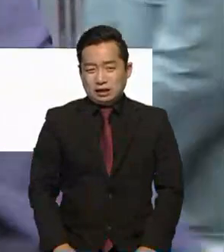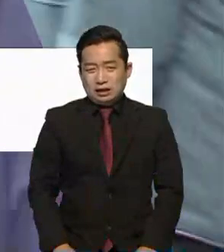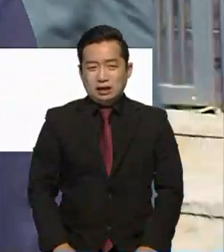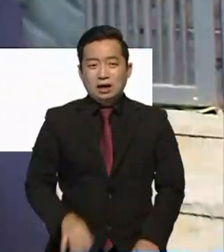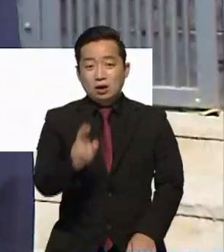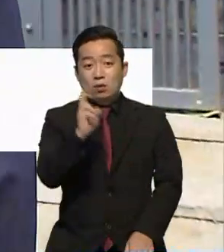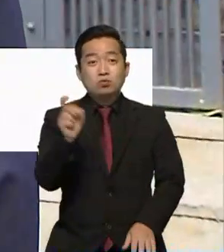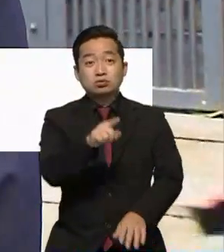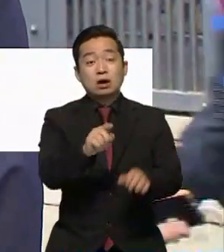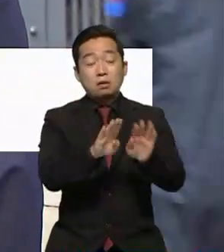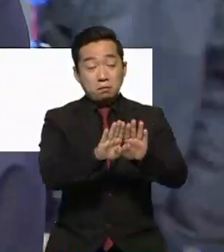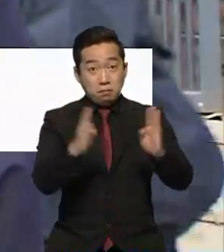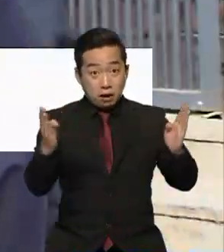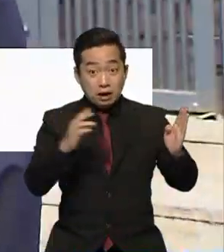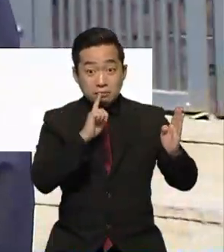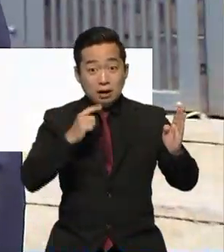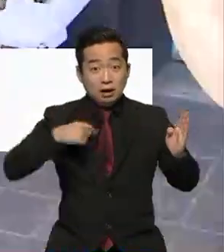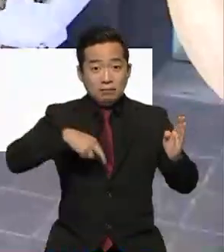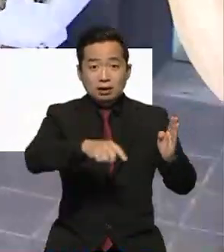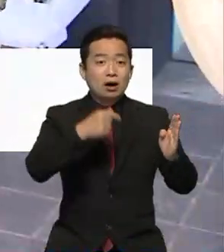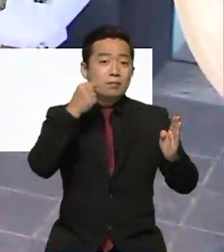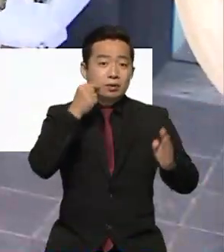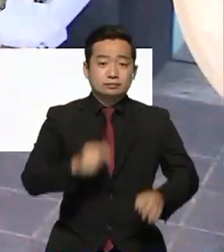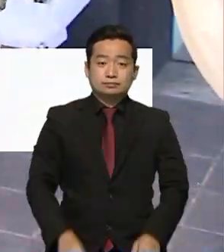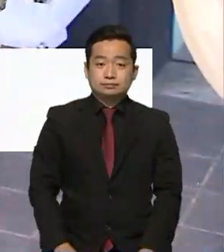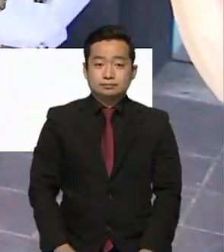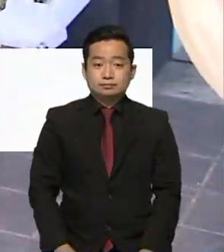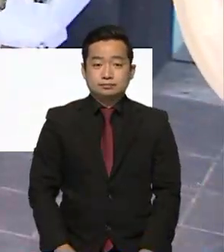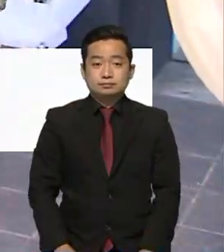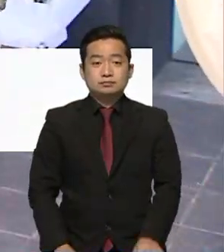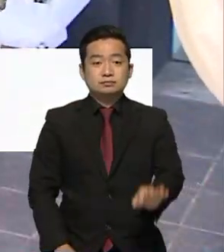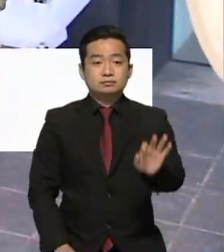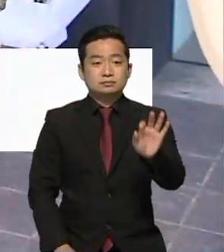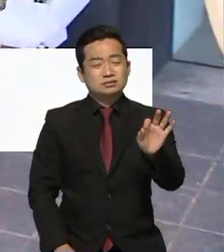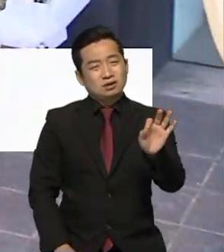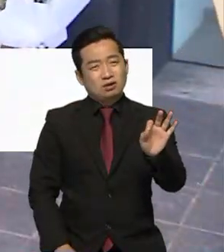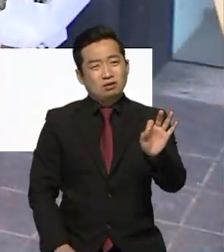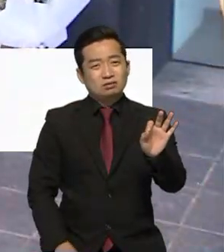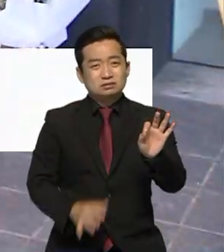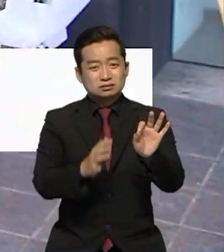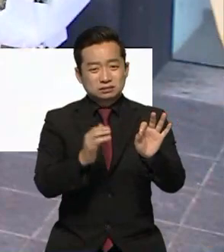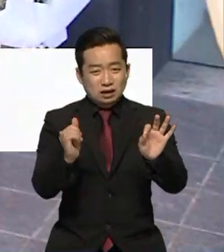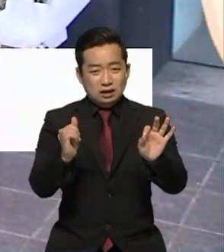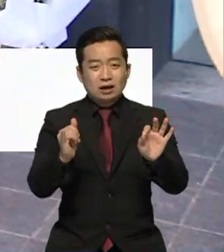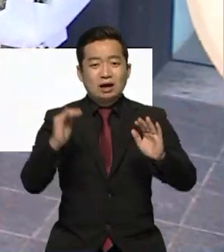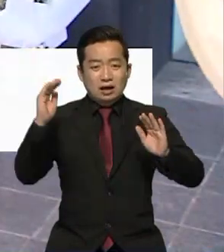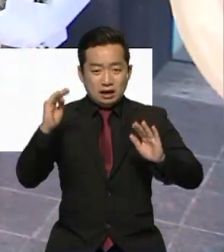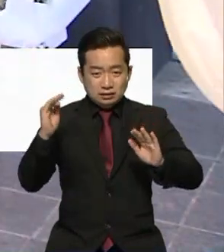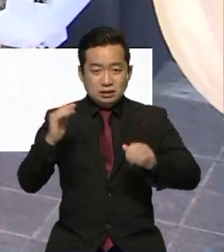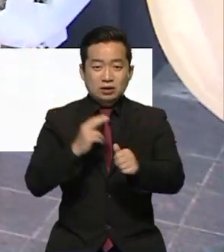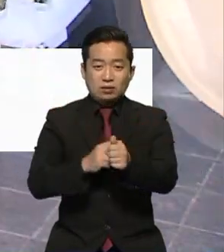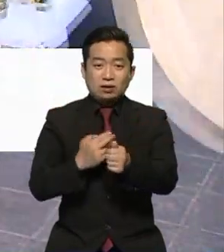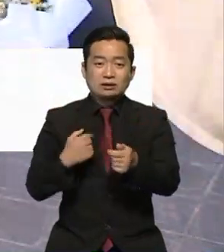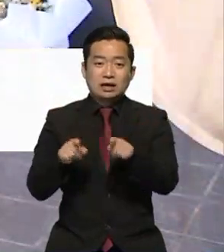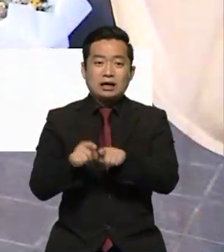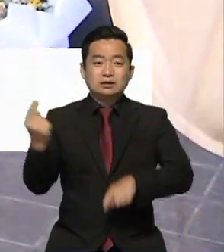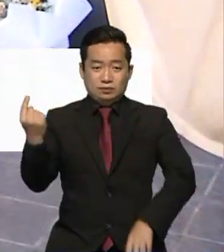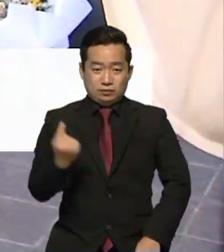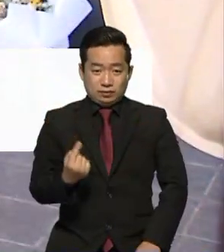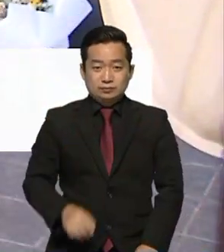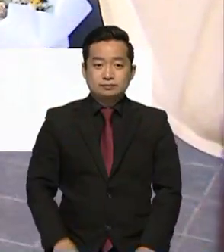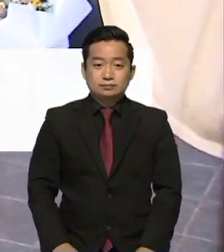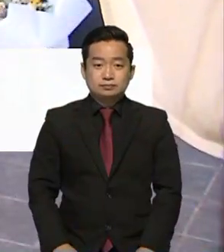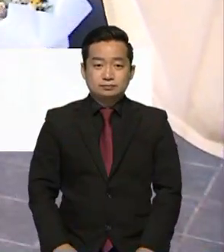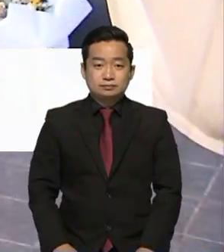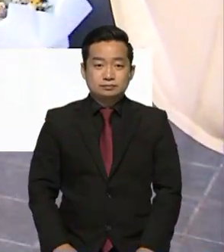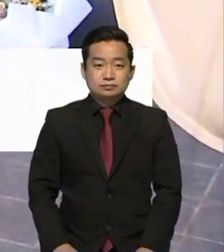개방을 한다 그래가지고 못 지나갔지 아직까지는. 10명 남짓 되는 학생들이랑 교사들이랑 같이 왔어요. 아직